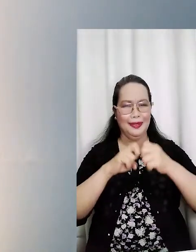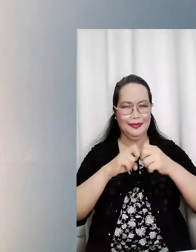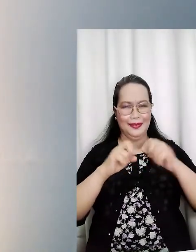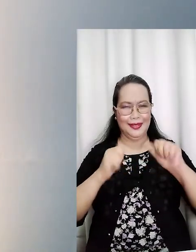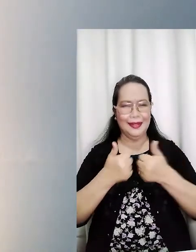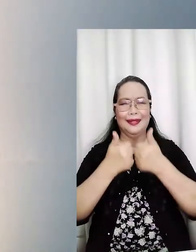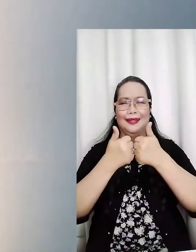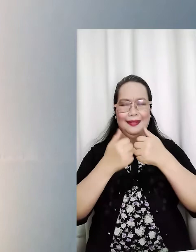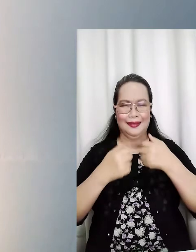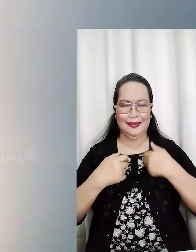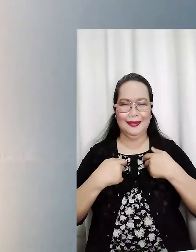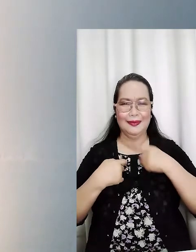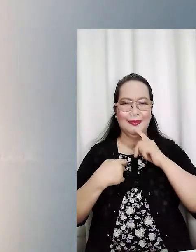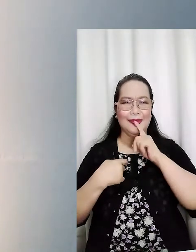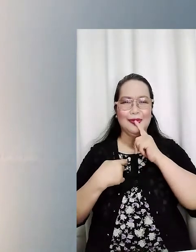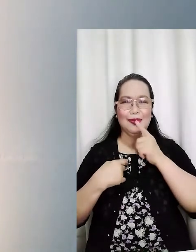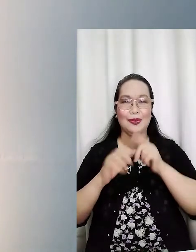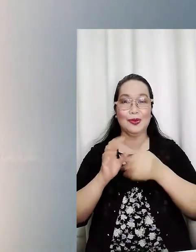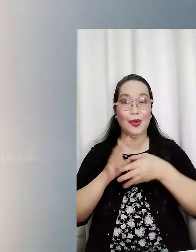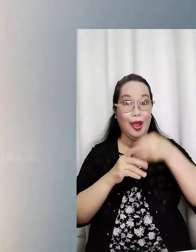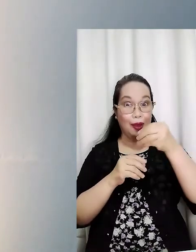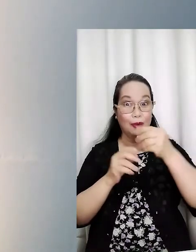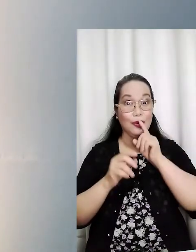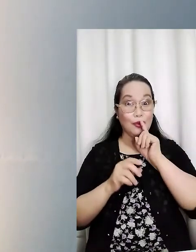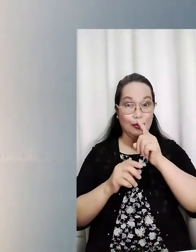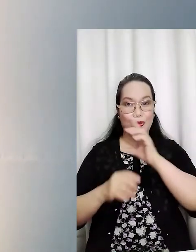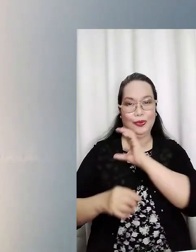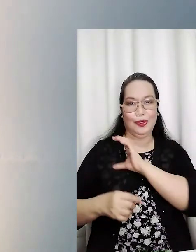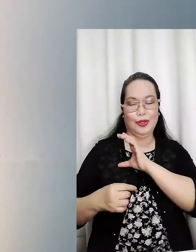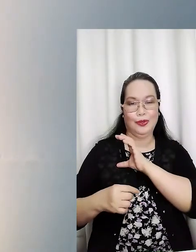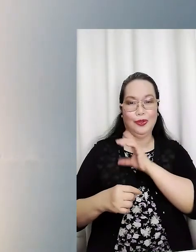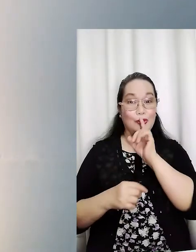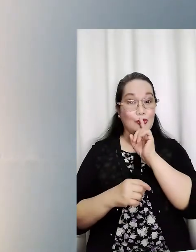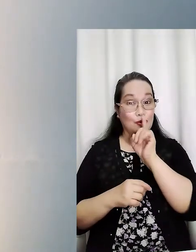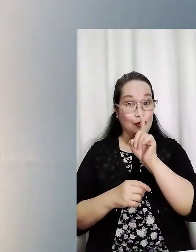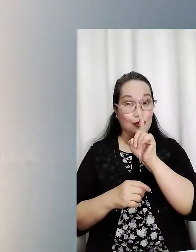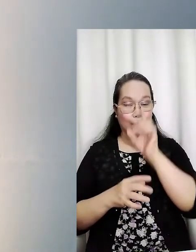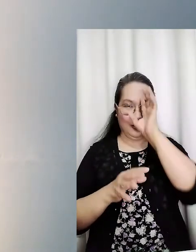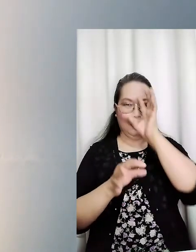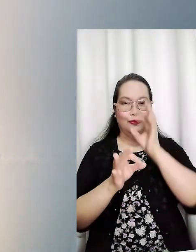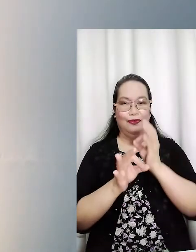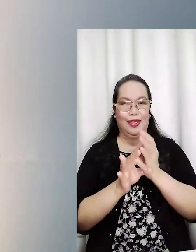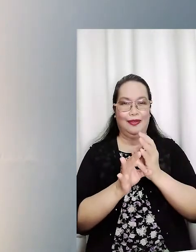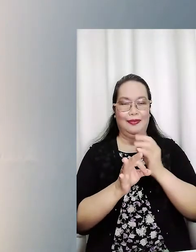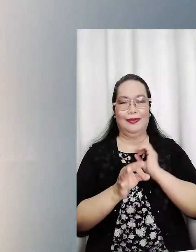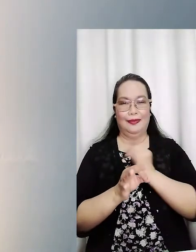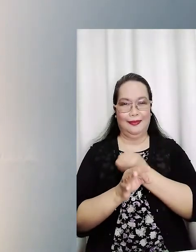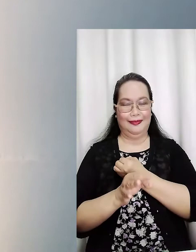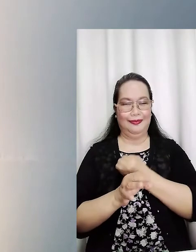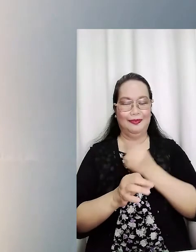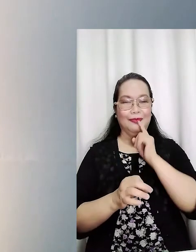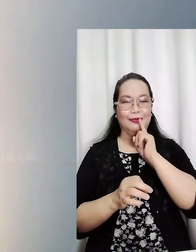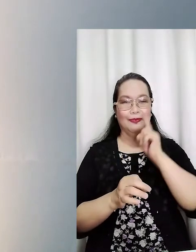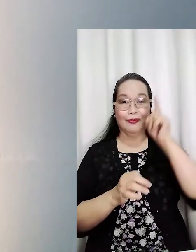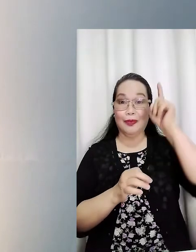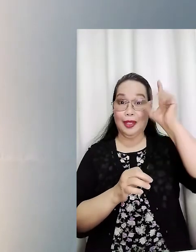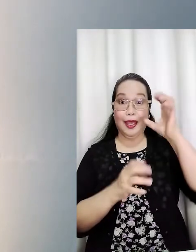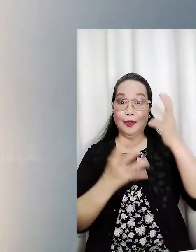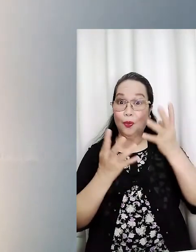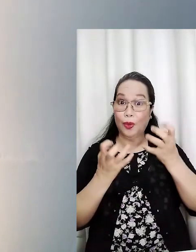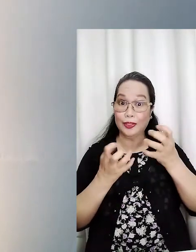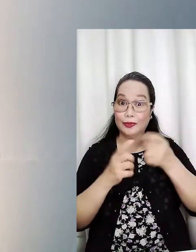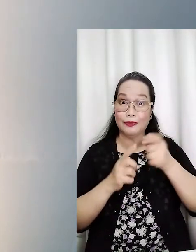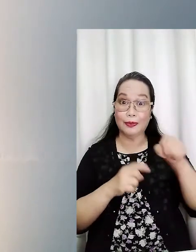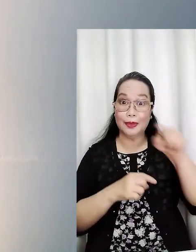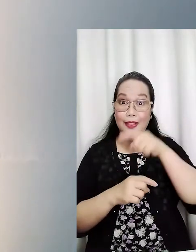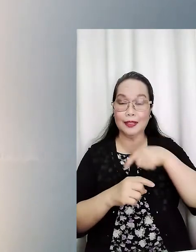buhay, lumalabas po ang tunay na karakter natin at ang tunay na pananampalataya natin. At ang gusto ng